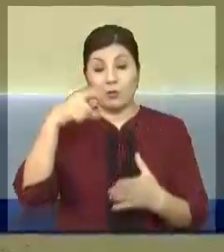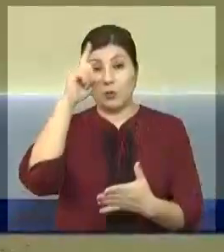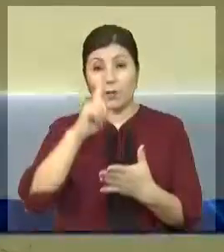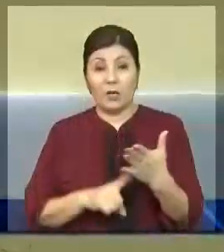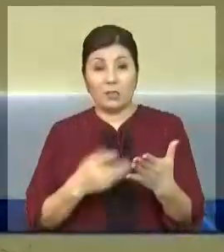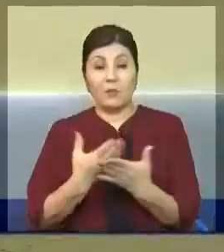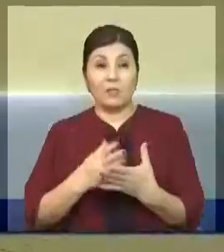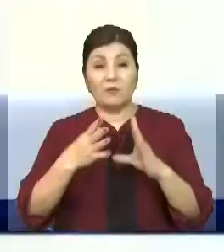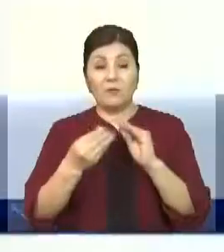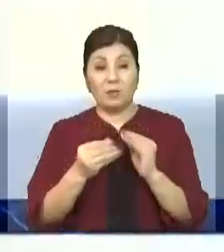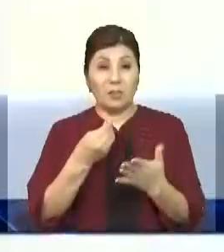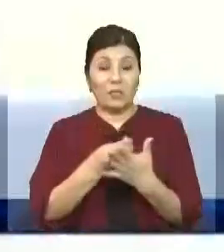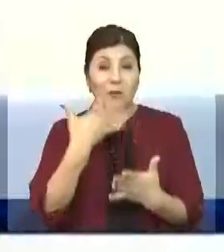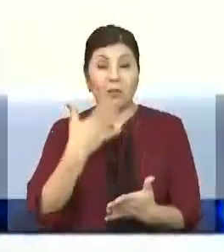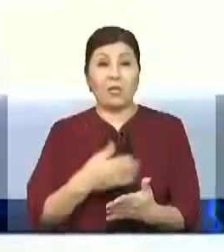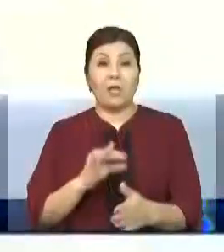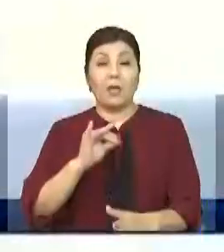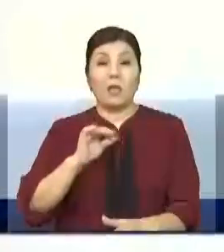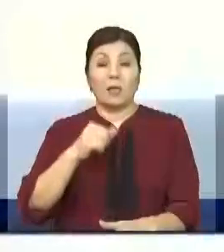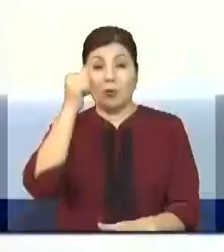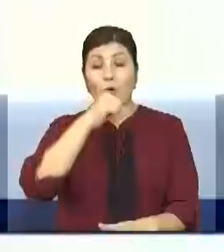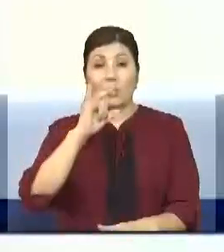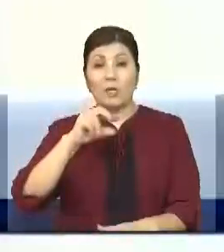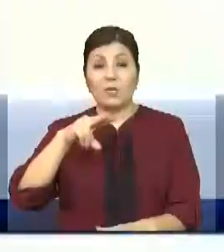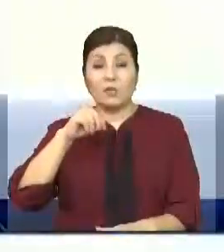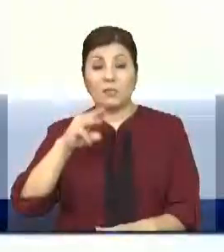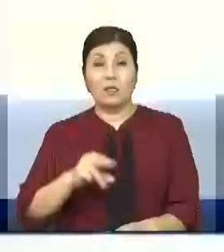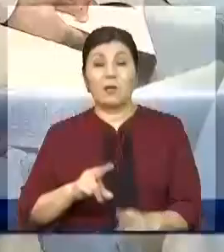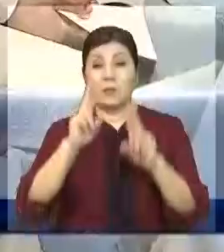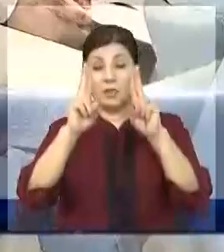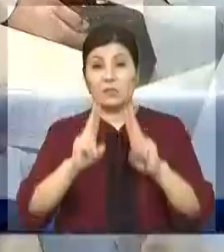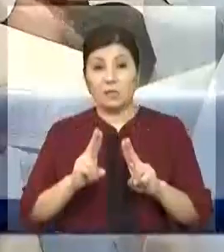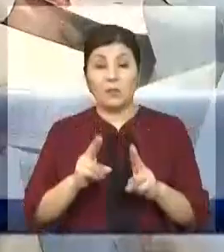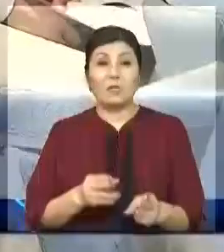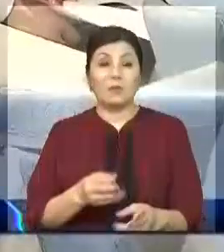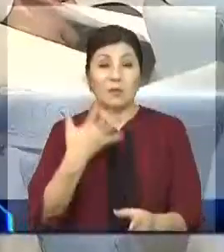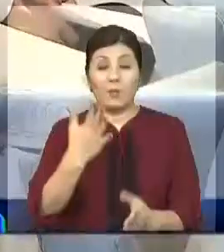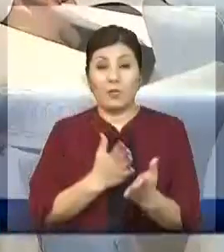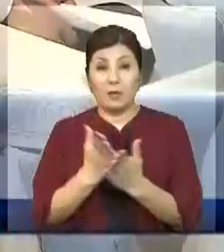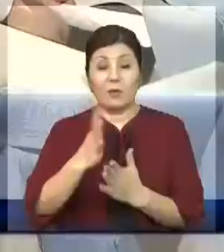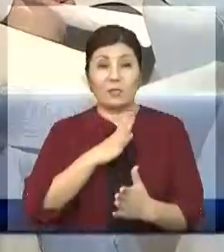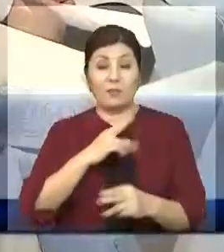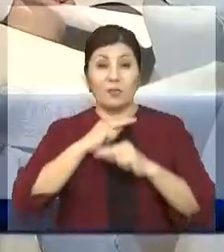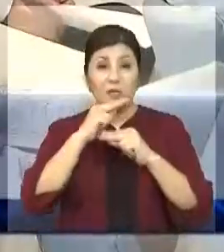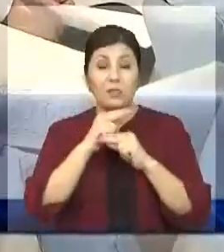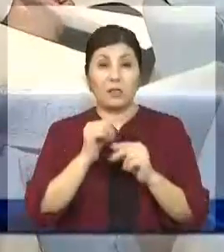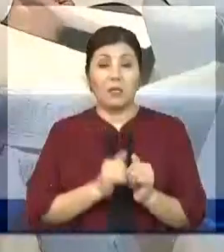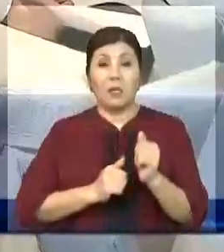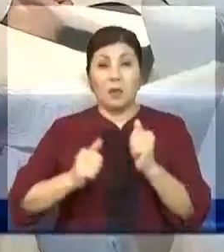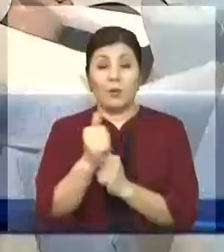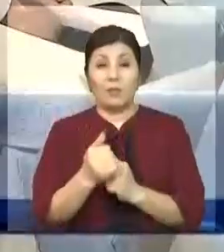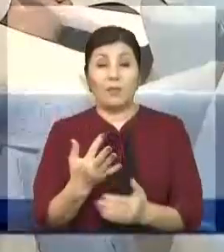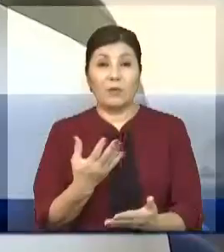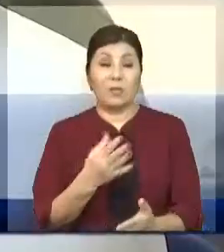год как год ислама и ценностей традиций. В его рамках работа велась по 5 направлениям. Приоритет отдавался продвижению